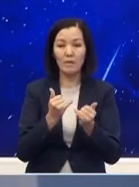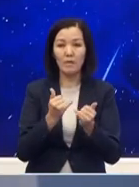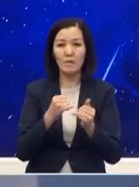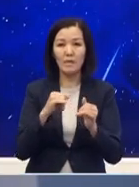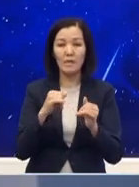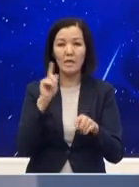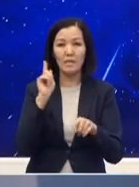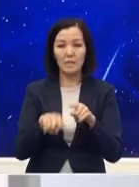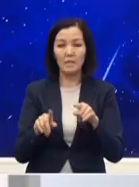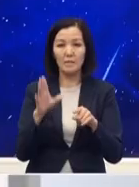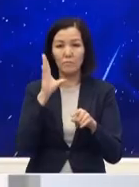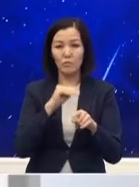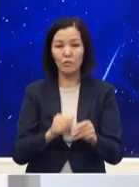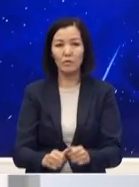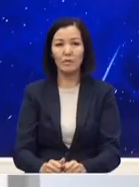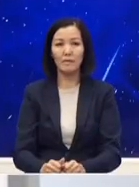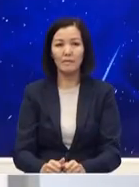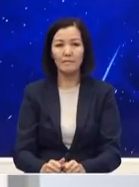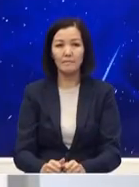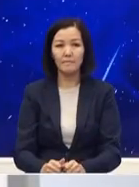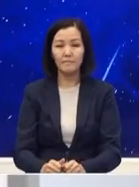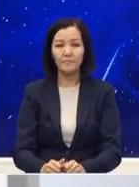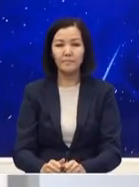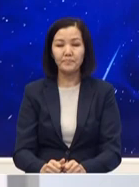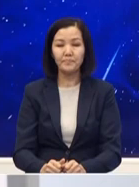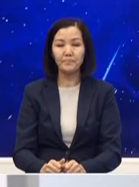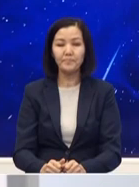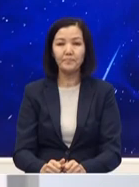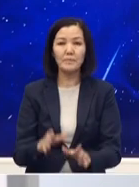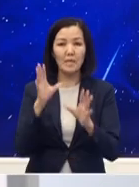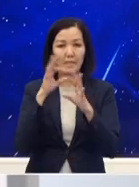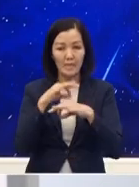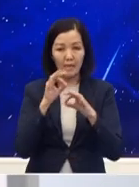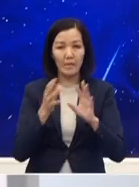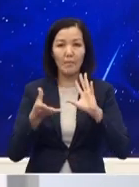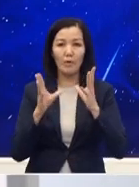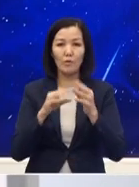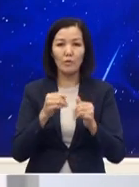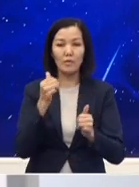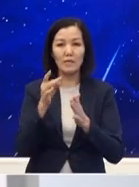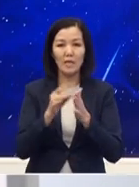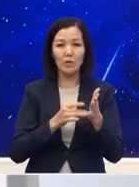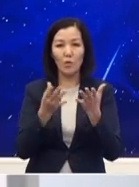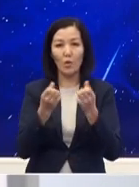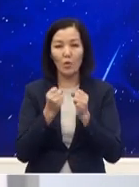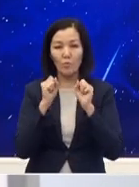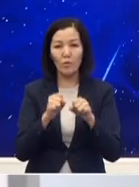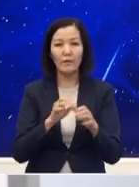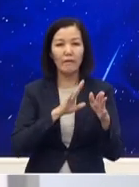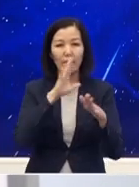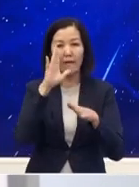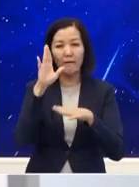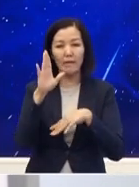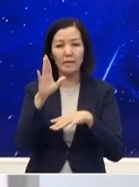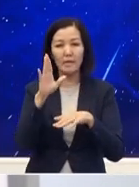жылдамдығы да жақсарған. Результаты пациенты получают в тот же день. Сараптама қорытындысын қазір күнбе-күн алуға болады. Мысалы, азамат таңертеңгі